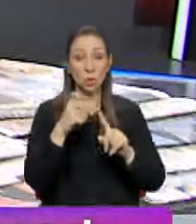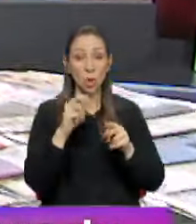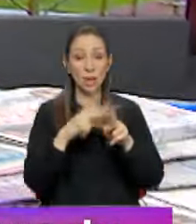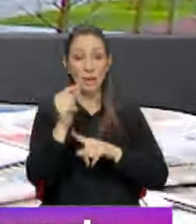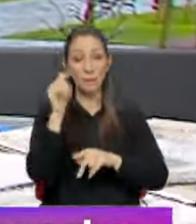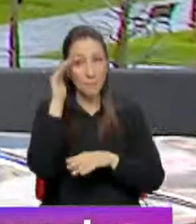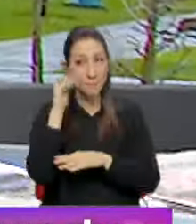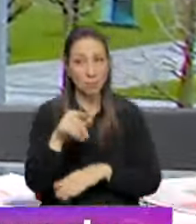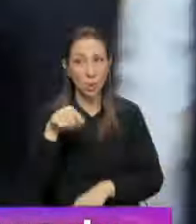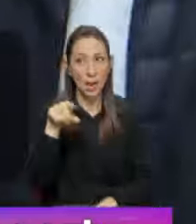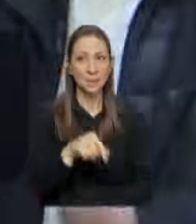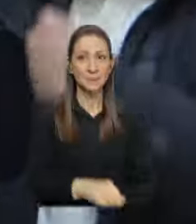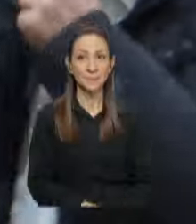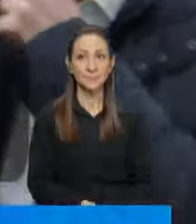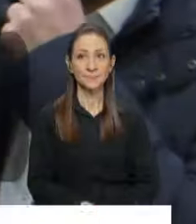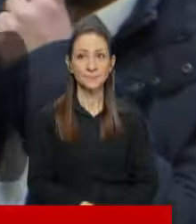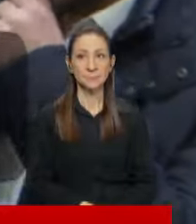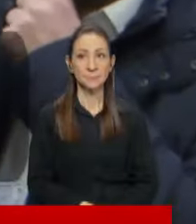mağdurları.